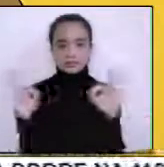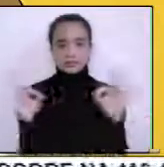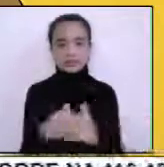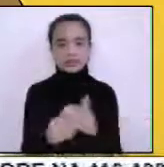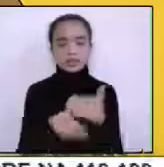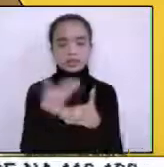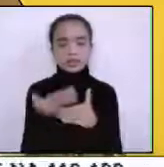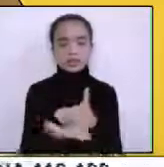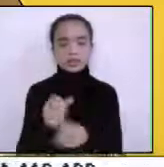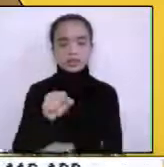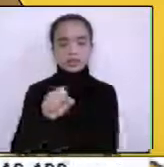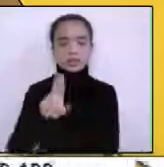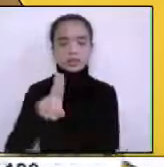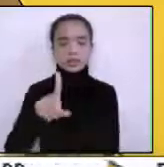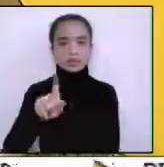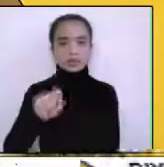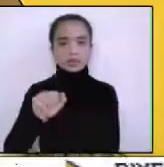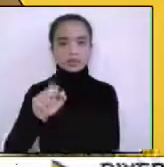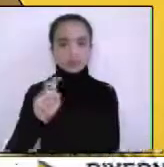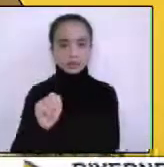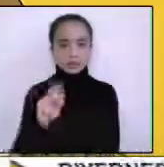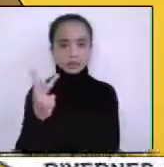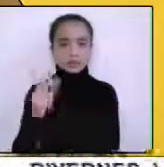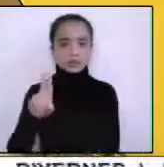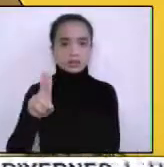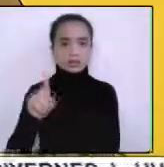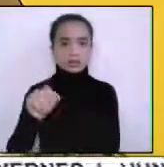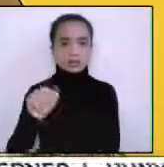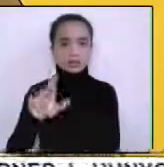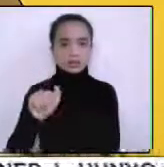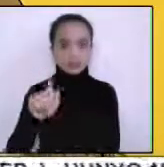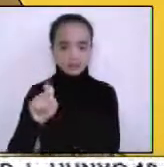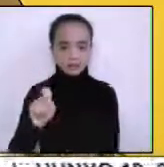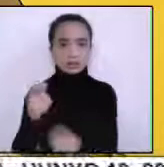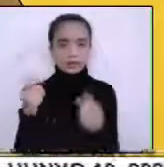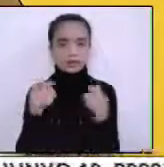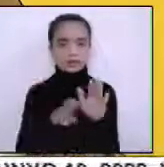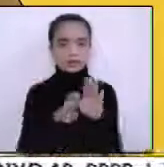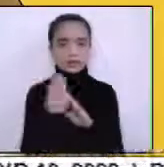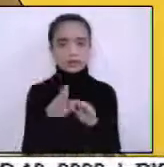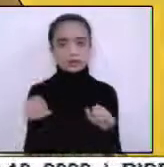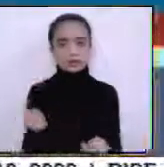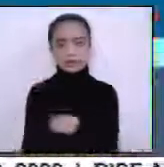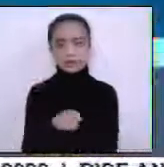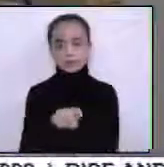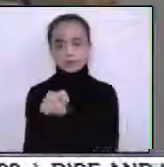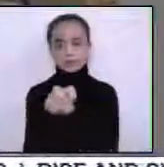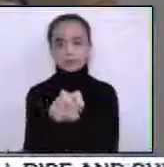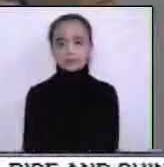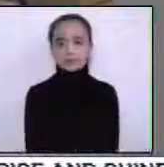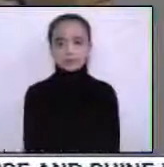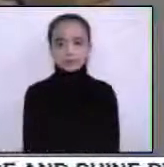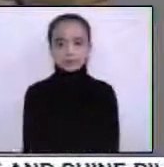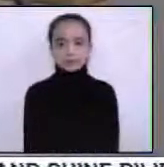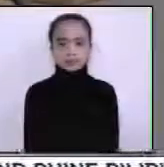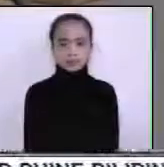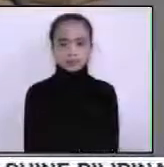para isulong po ang turismo sa probinsya. Si Noel Talakay sa detalye, Rise and Shine Noel.